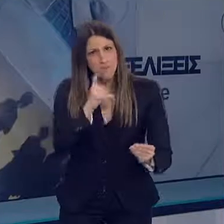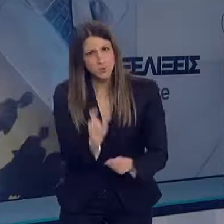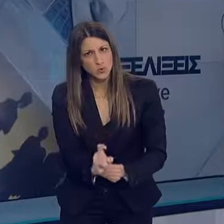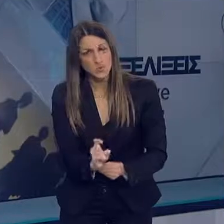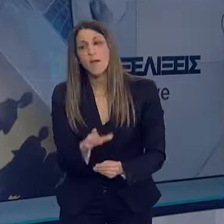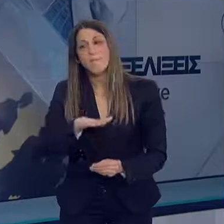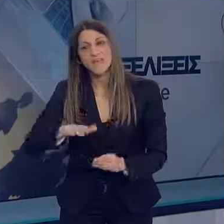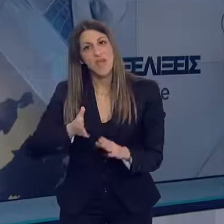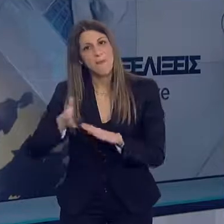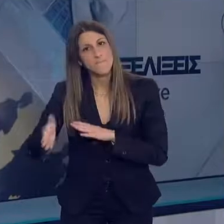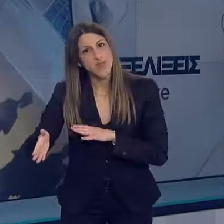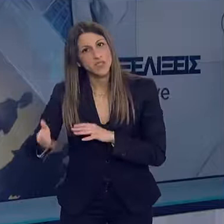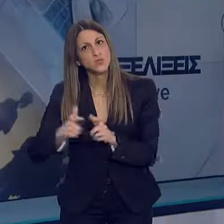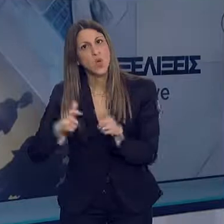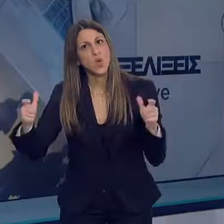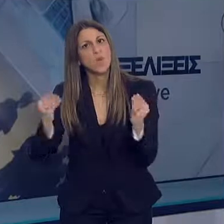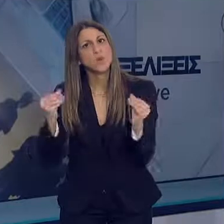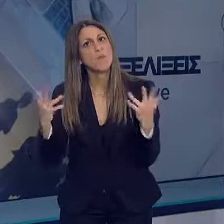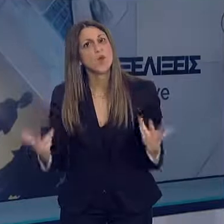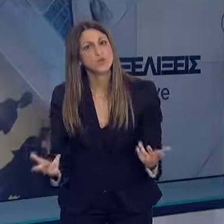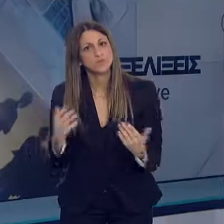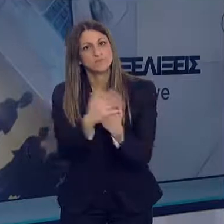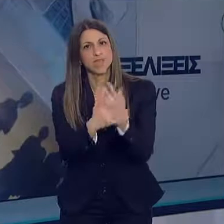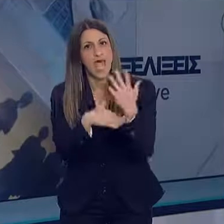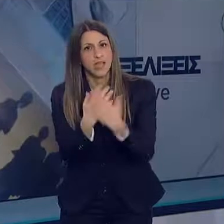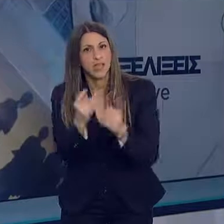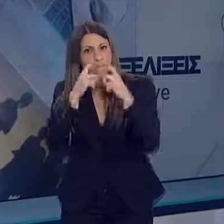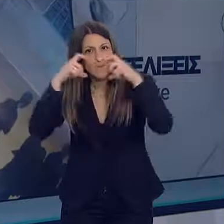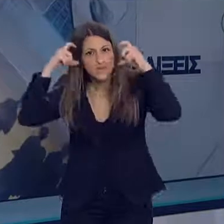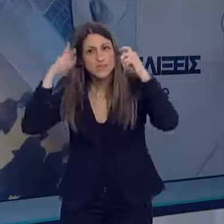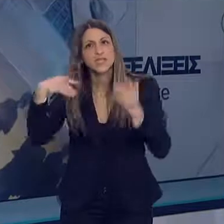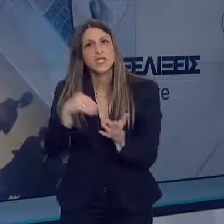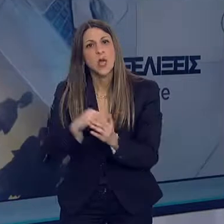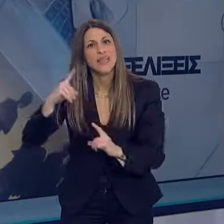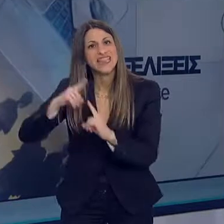τα παιδιά στο σχολείο φορώντας γάντια και μάσκες και να κάνουν τεστς?